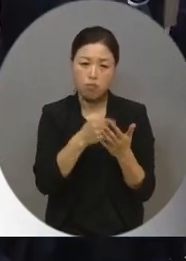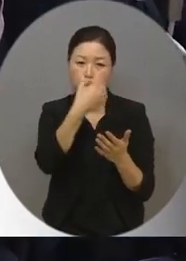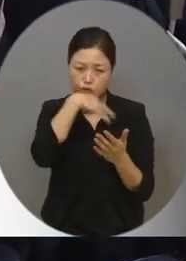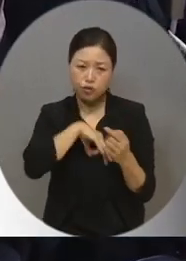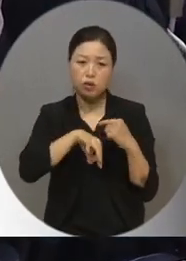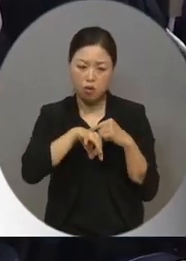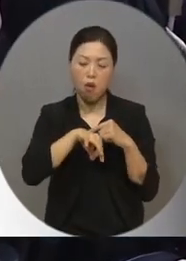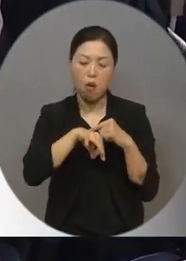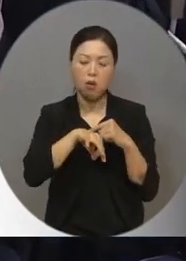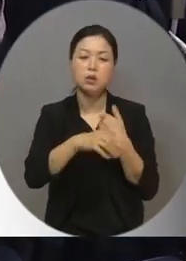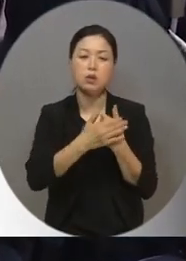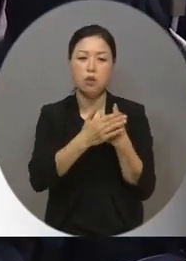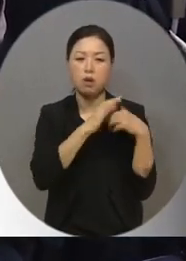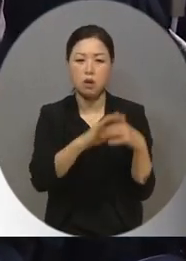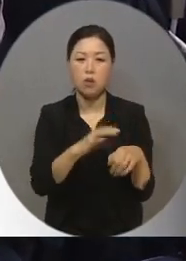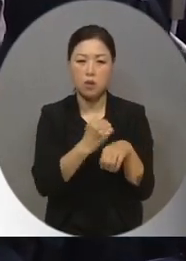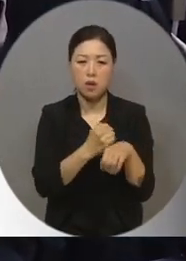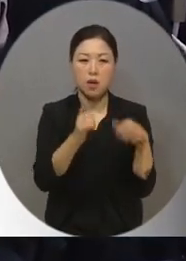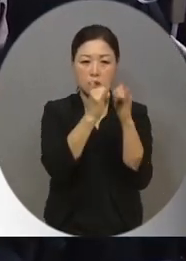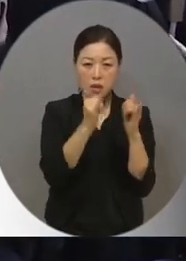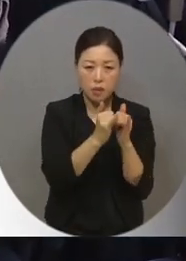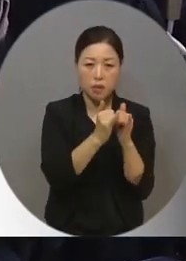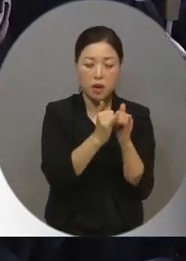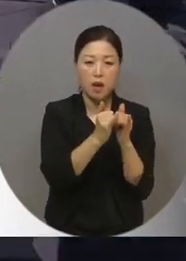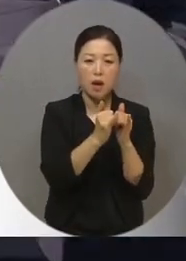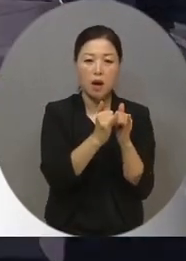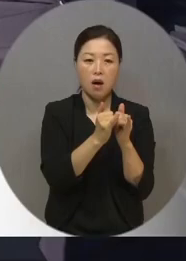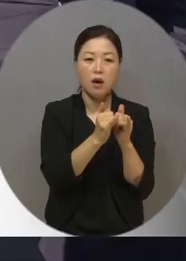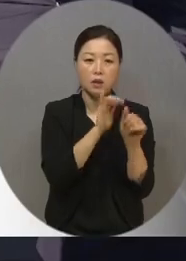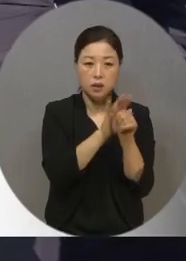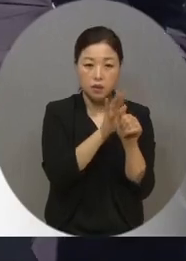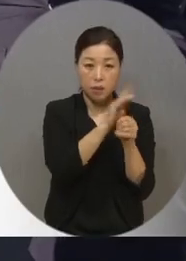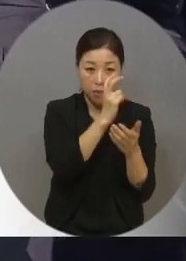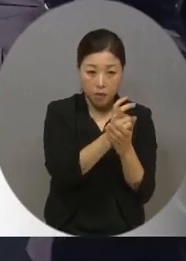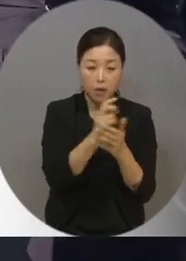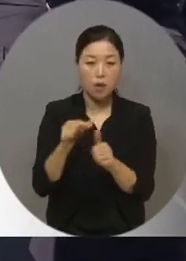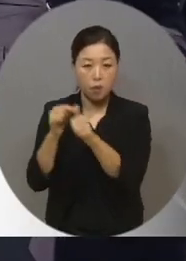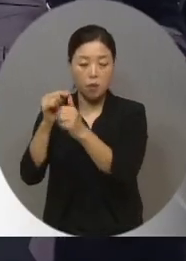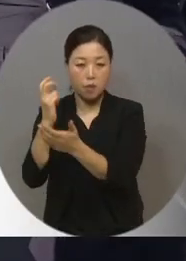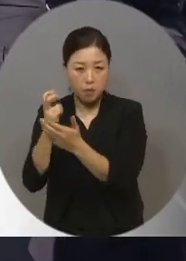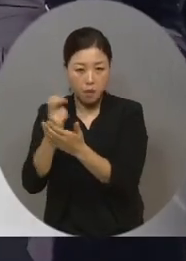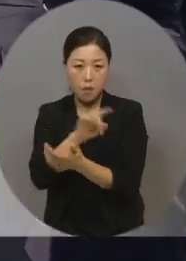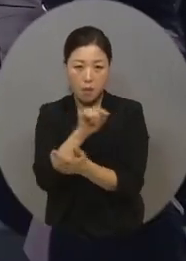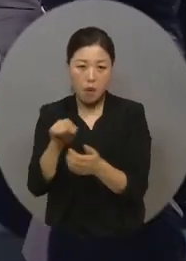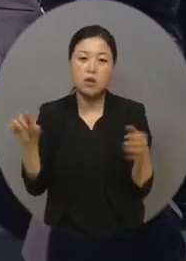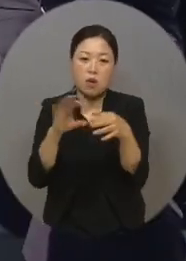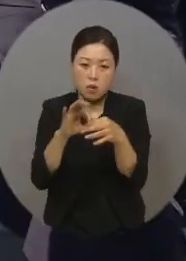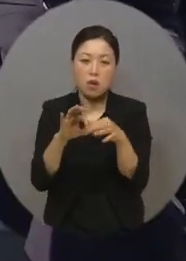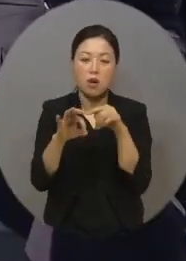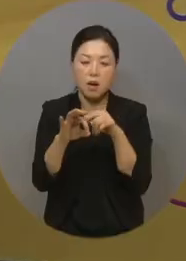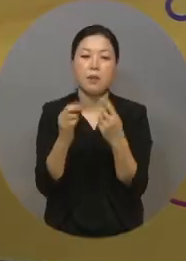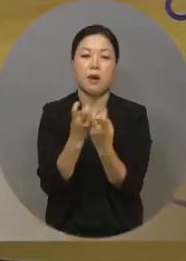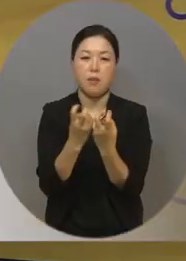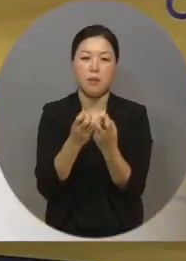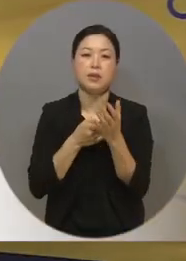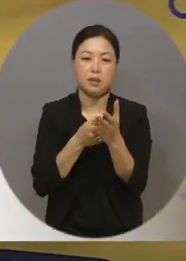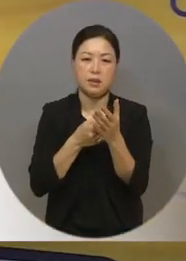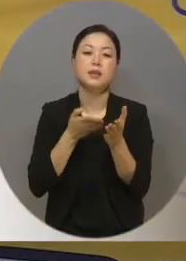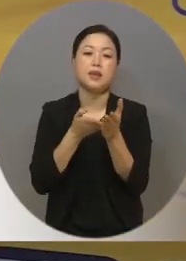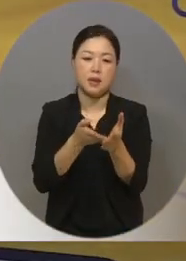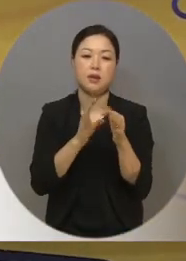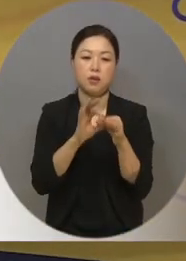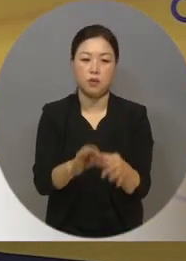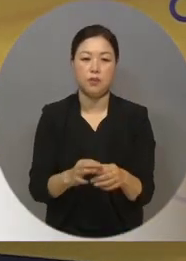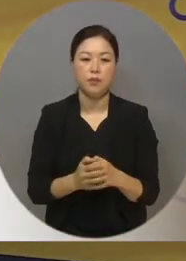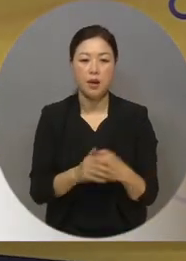등 사회보장제도와 고용제도가 연계되는 방향의 법 개정을 지속적으로 요구할 계획입니다. 연대가